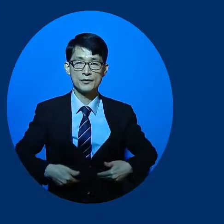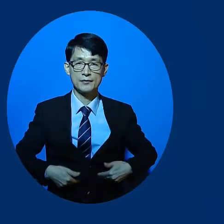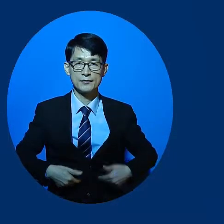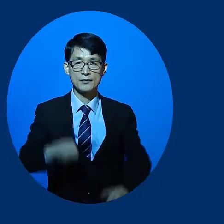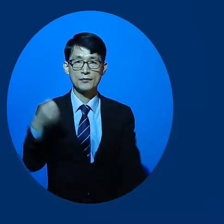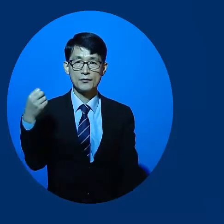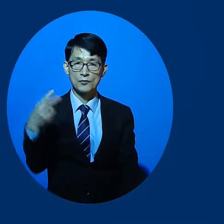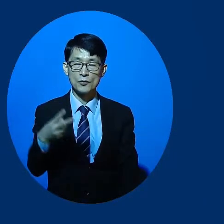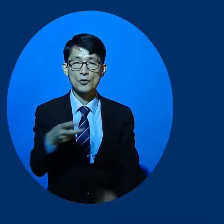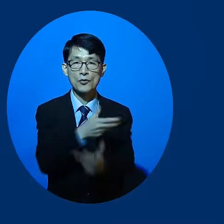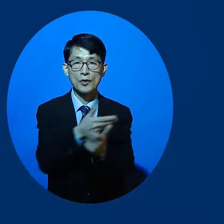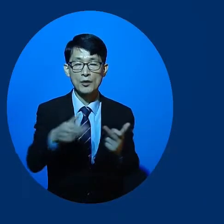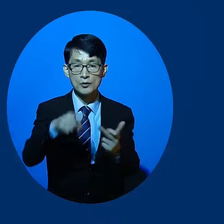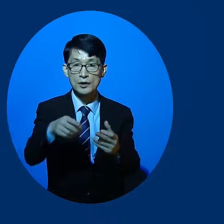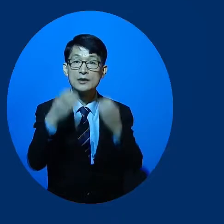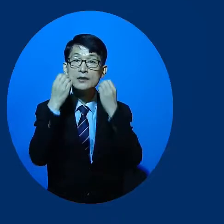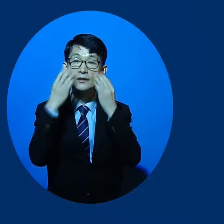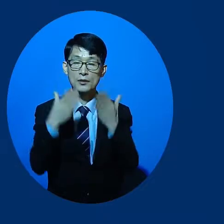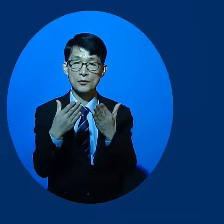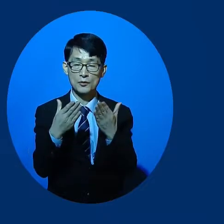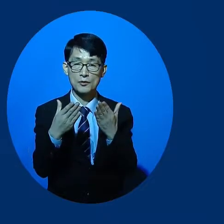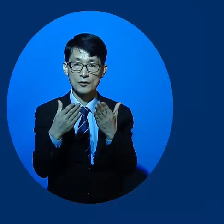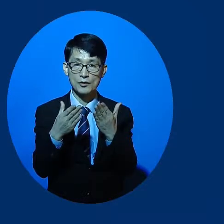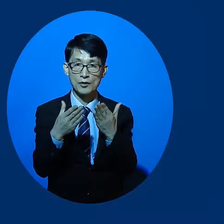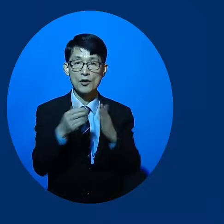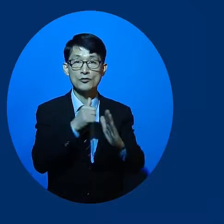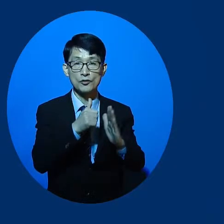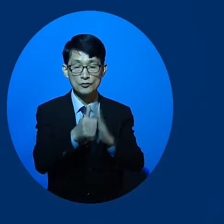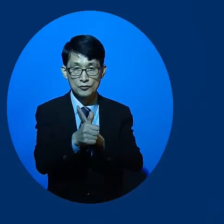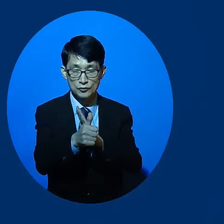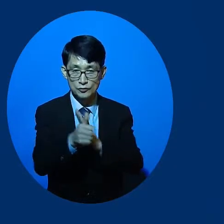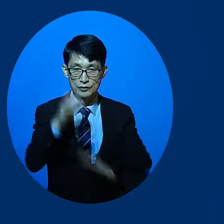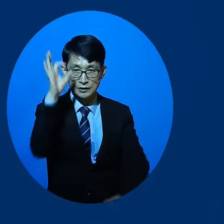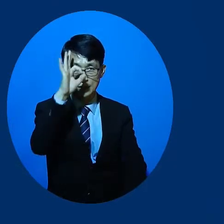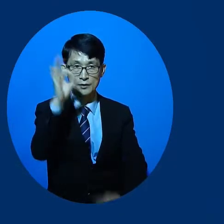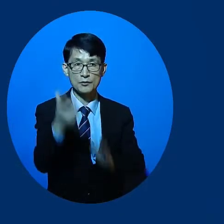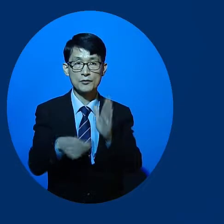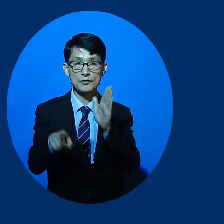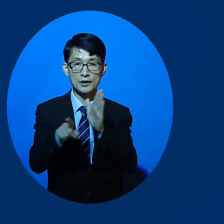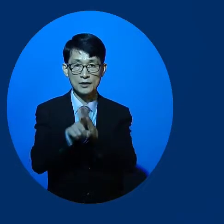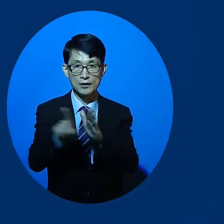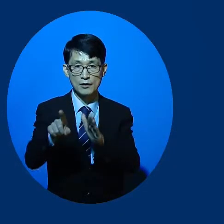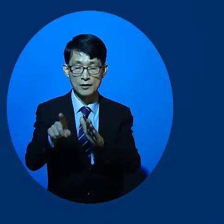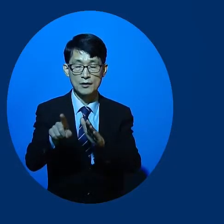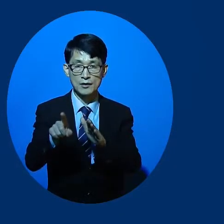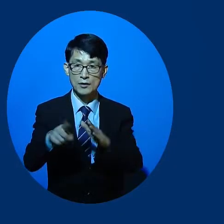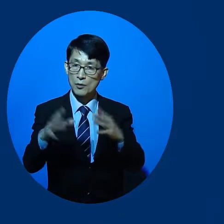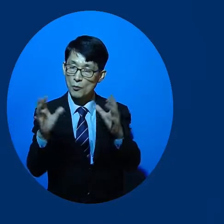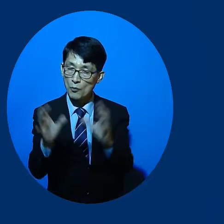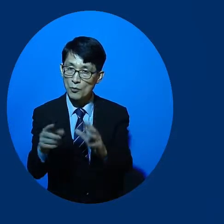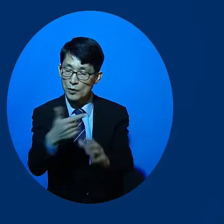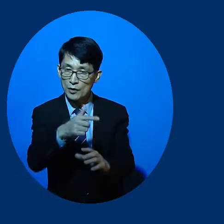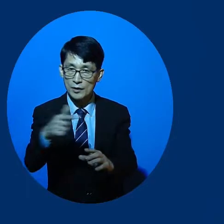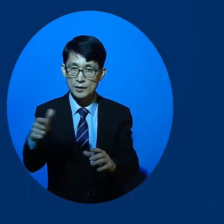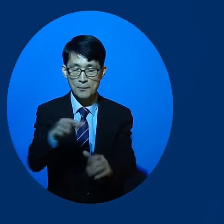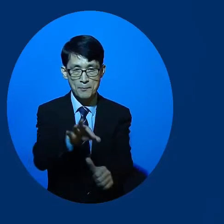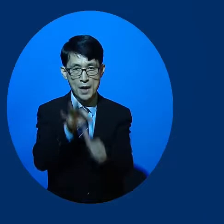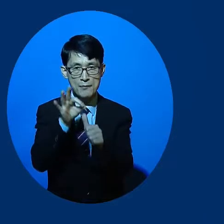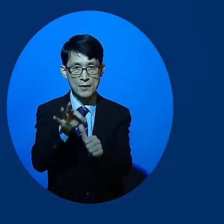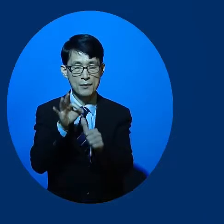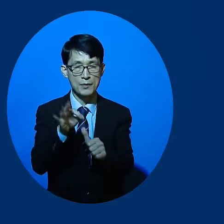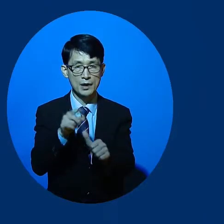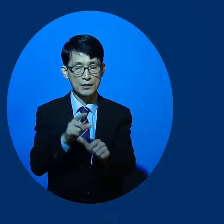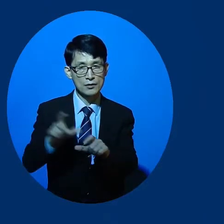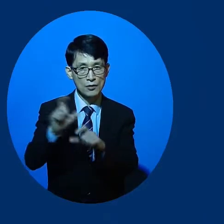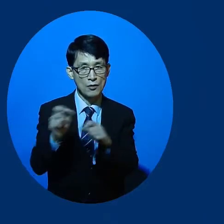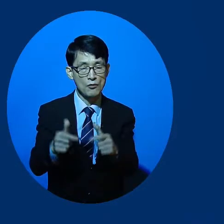도내 신규 수요 발굴을 위한 생활체육 교실을 장애 유형별로 특화하고 노인과 여성 등으로 그 대상을 확대할 필요가